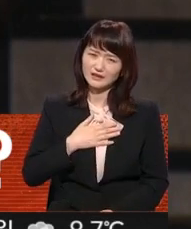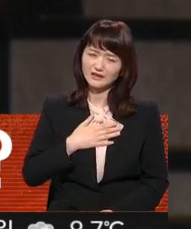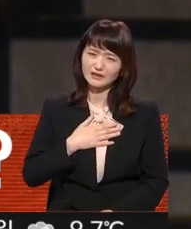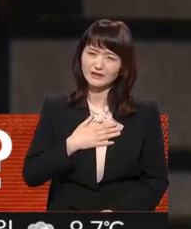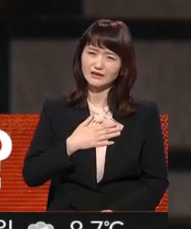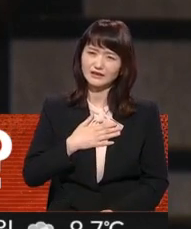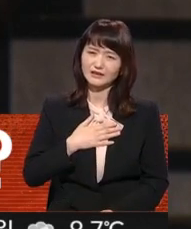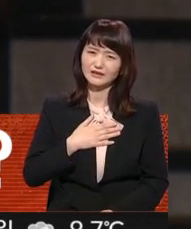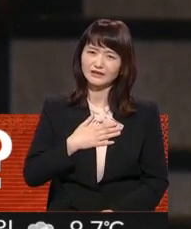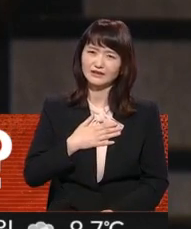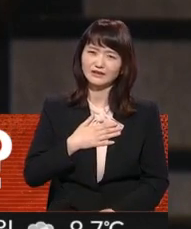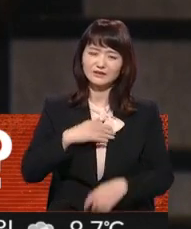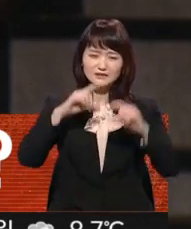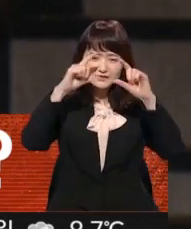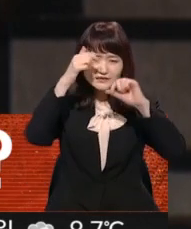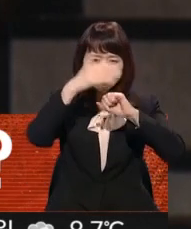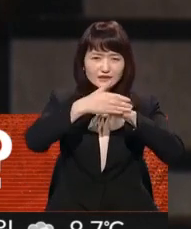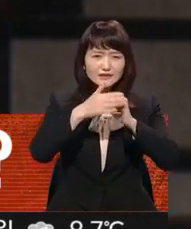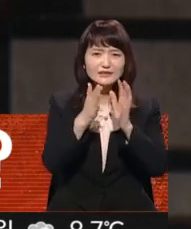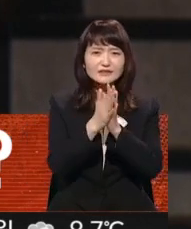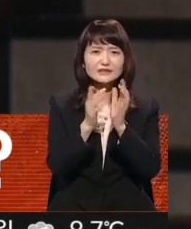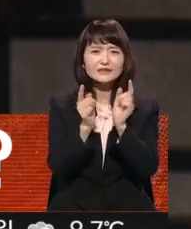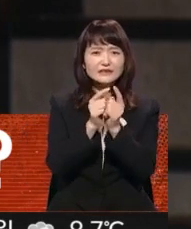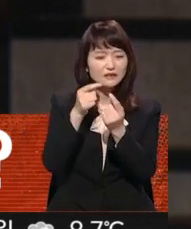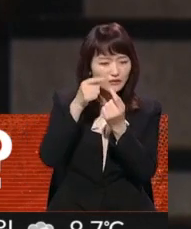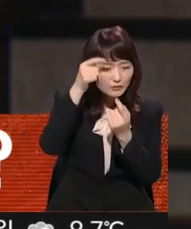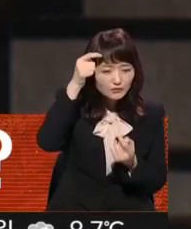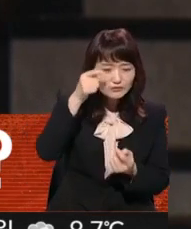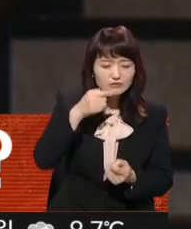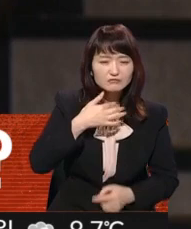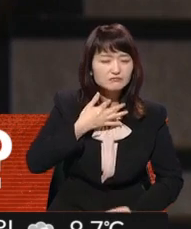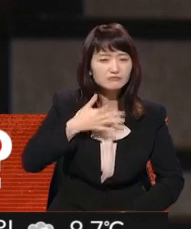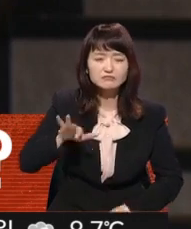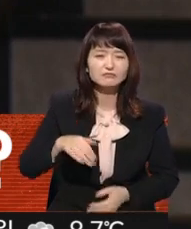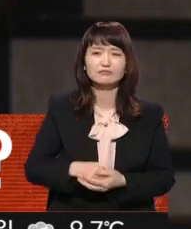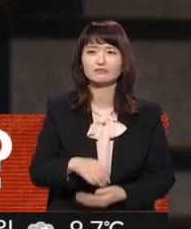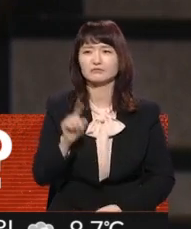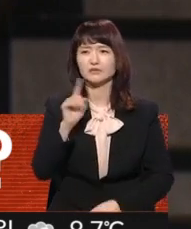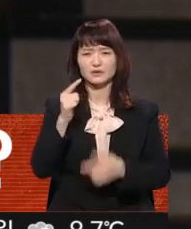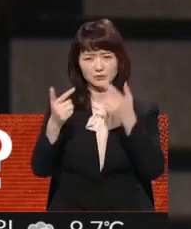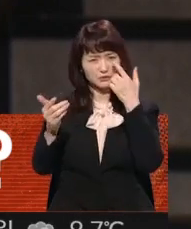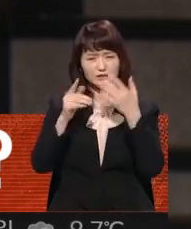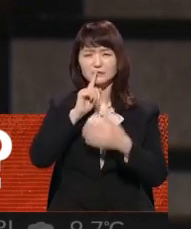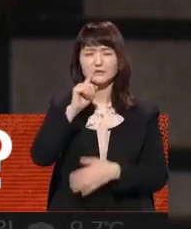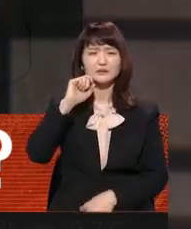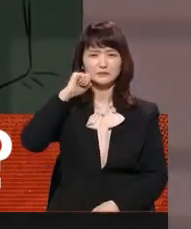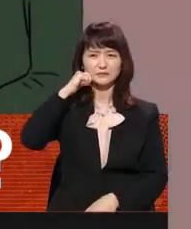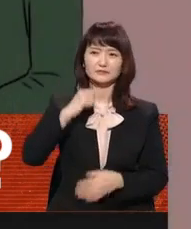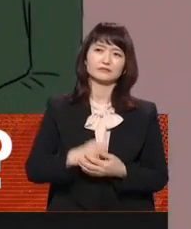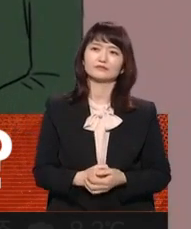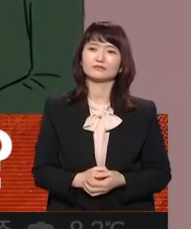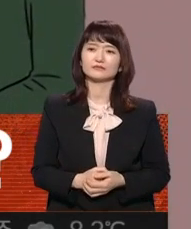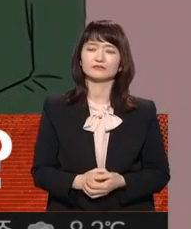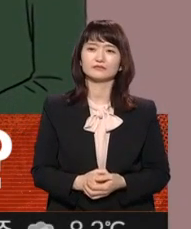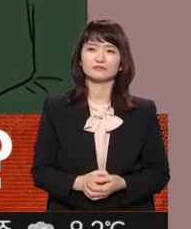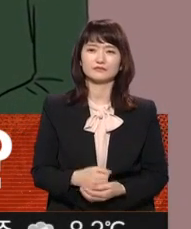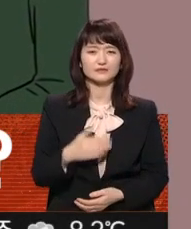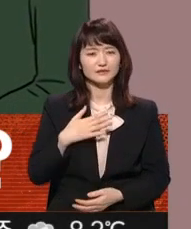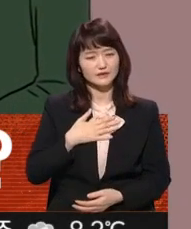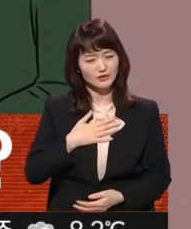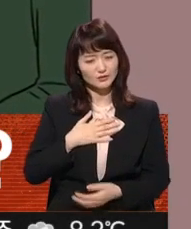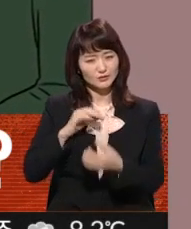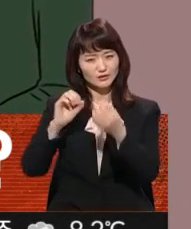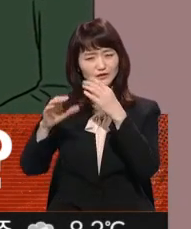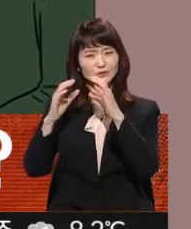지금 어떤 사진인지 제가 직접 눈으로 보질 않아서 정확히 말씀 못 드리겠는데 저까지 전부 다 동그라미 치면